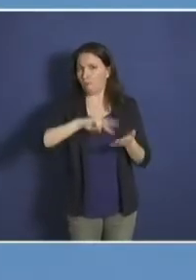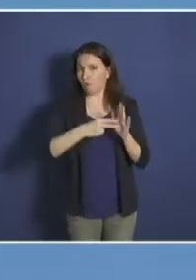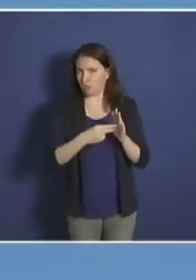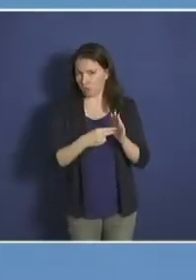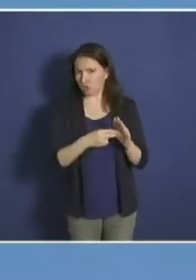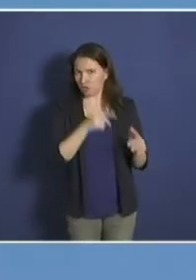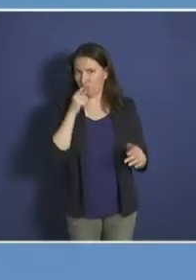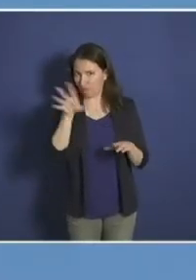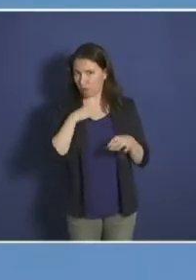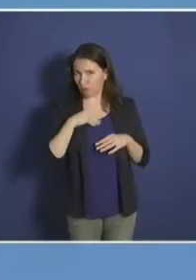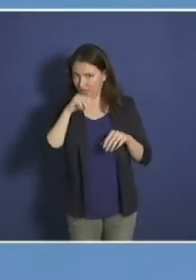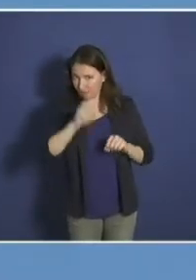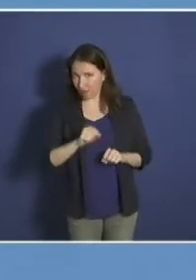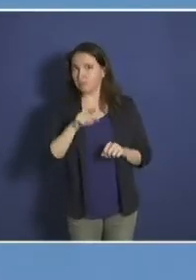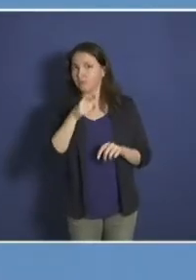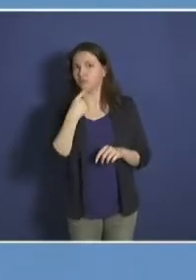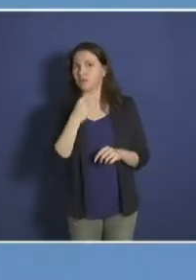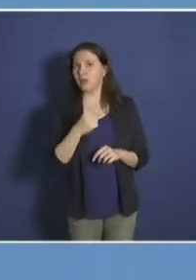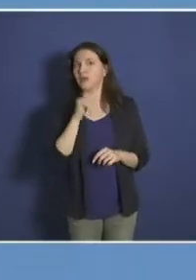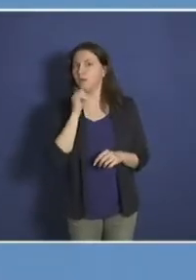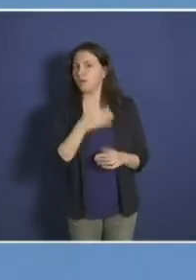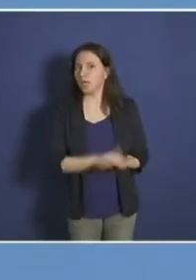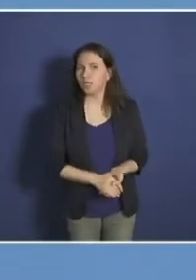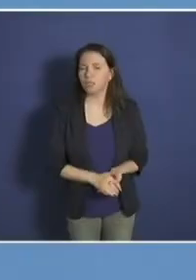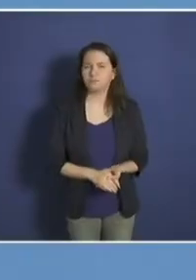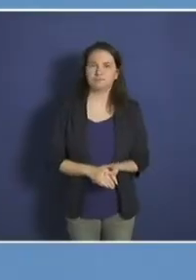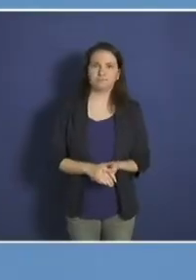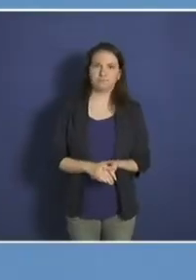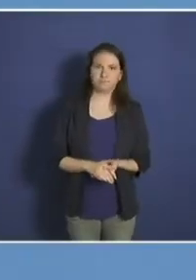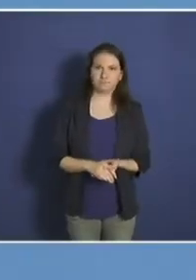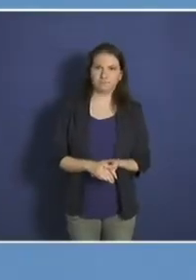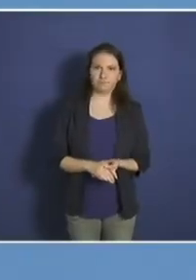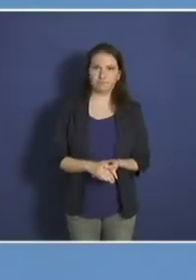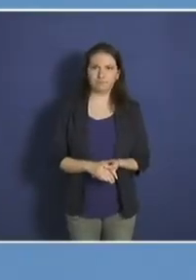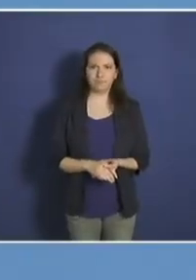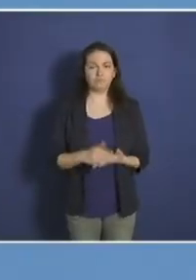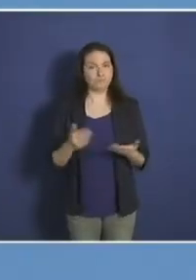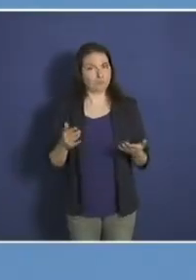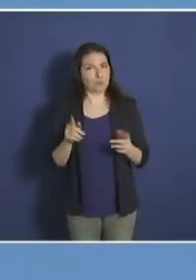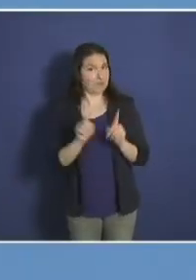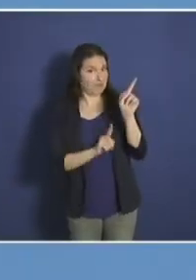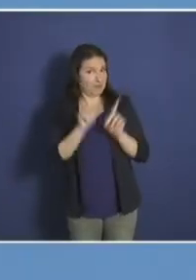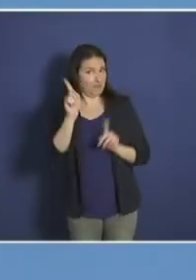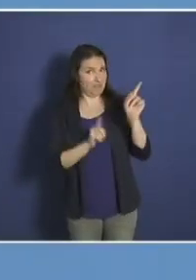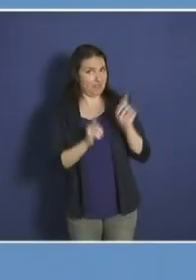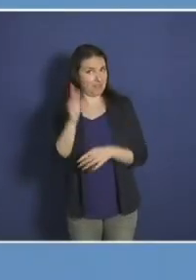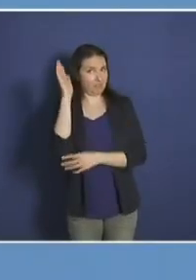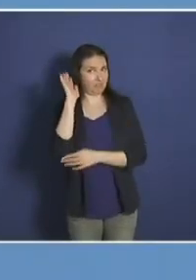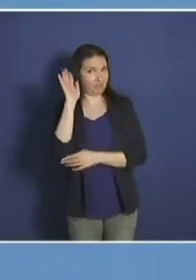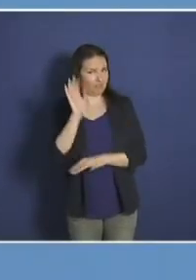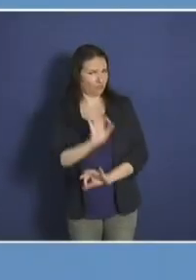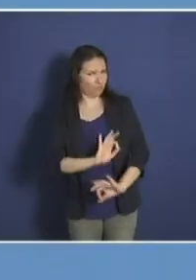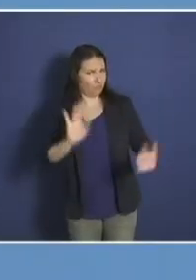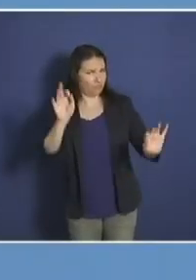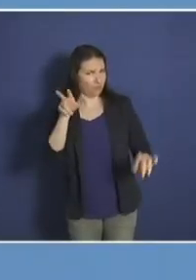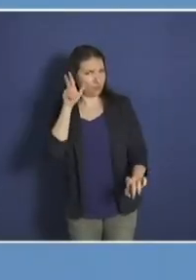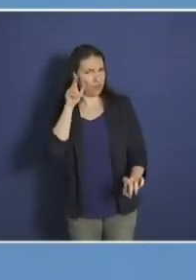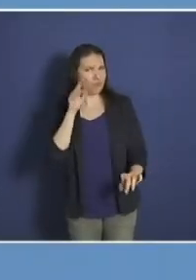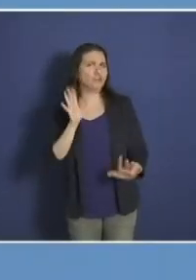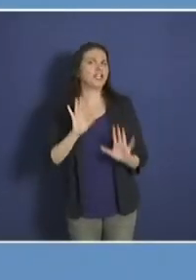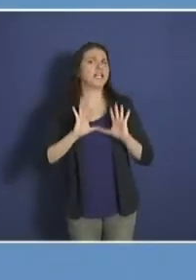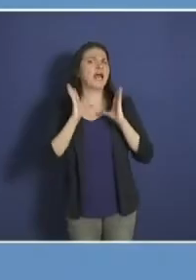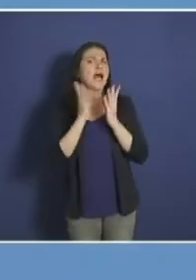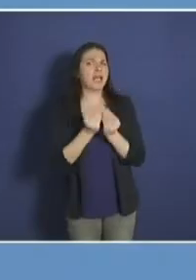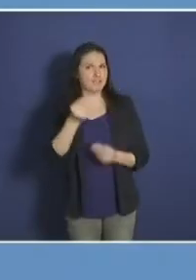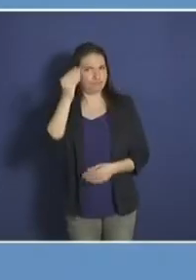sind, definitiv. Danke. Also ich finde, wenn Sie so gut meiner Silvesteransprache zugehört haben, haben Sie sicherlich alles gehört.